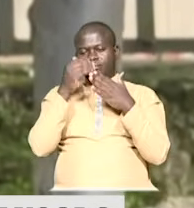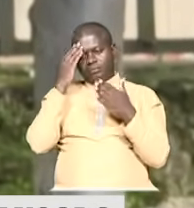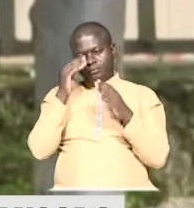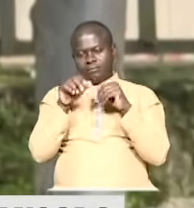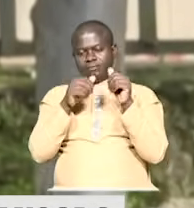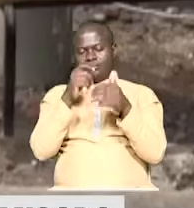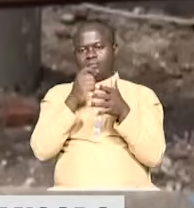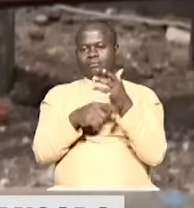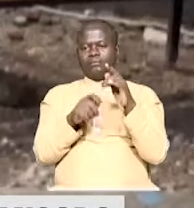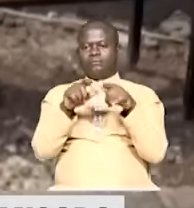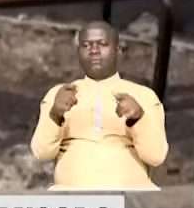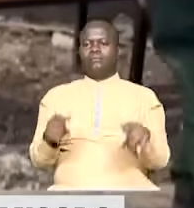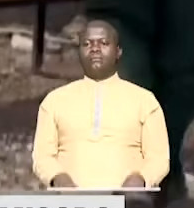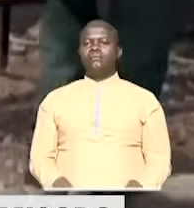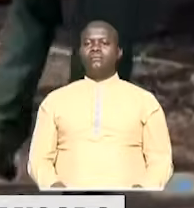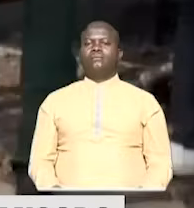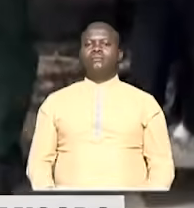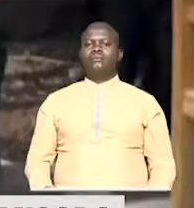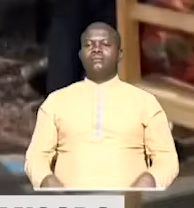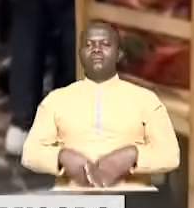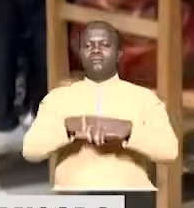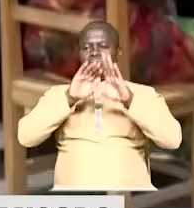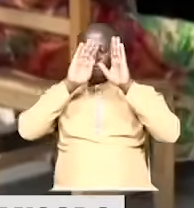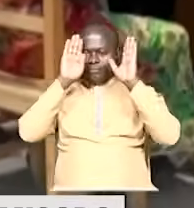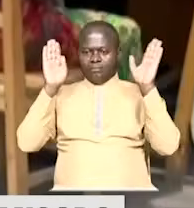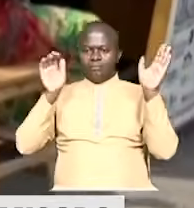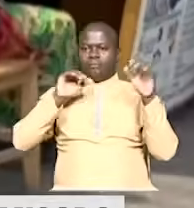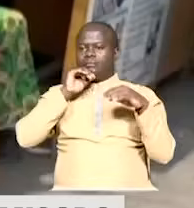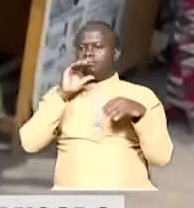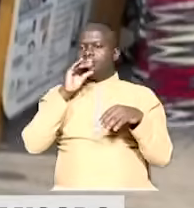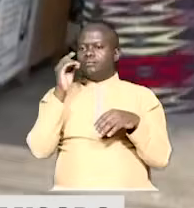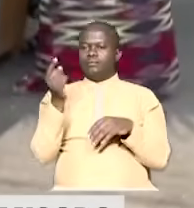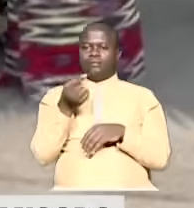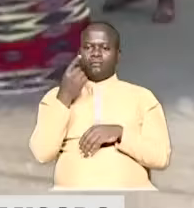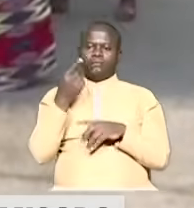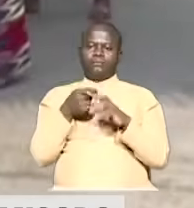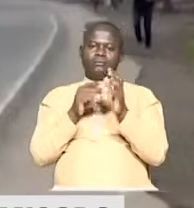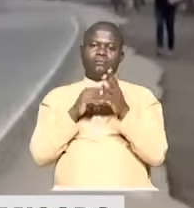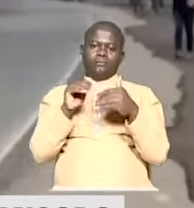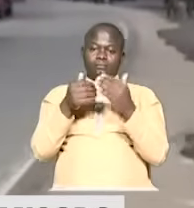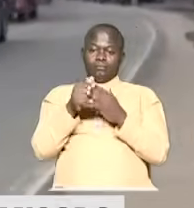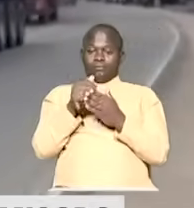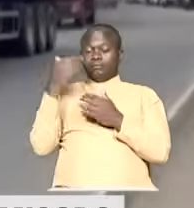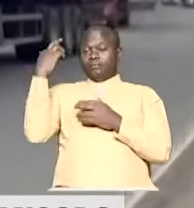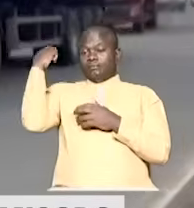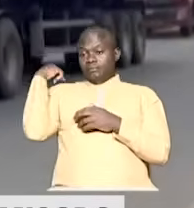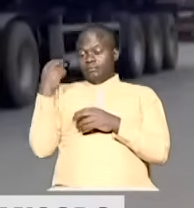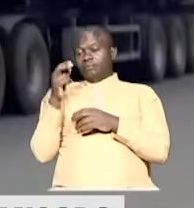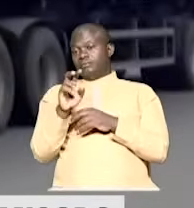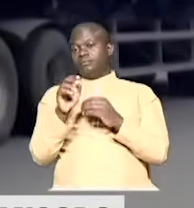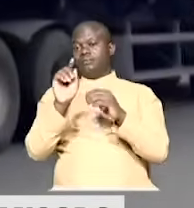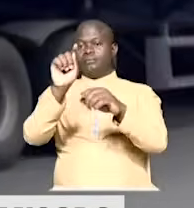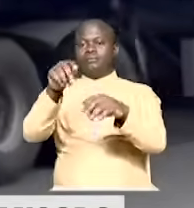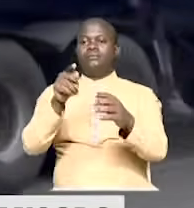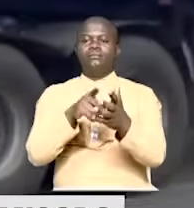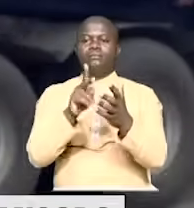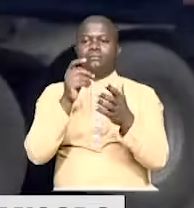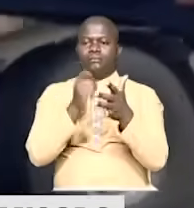n'umusoro w'ubutaka. Abadasobanukiwe ntabwo ari abazivuga gusa, ahubwo n'abarebwa nazo igihe bagiye kwishyura